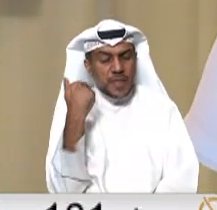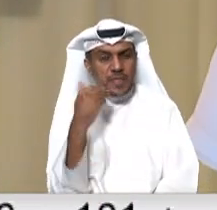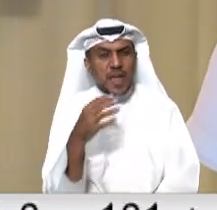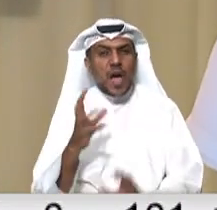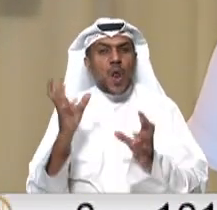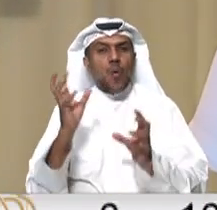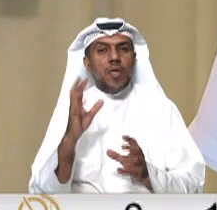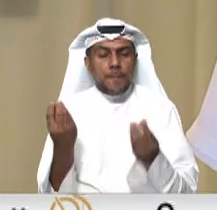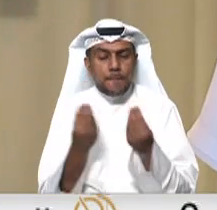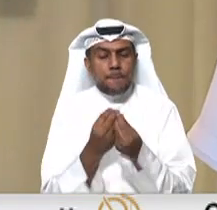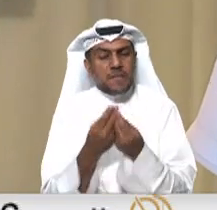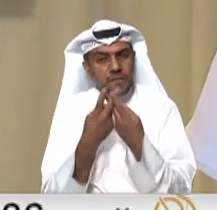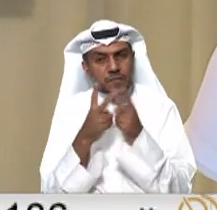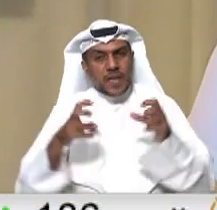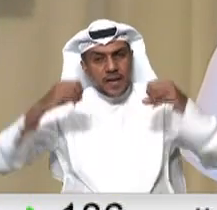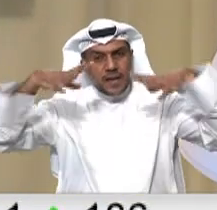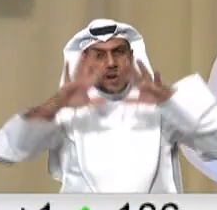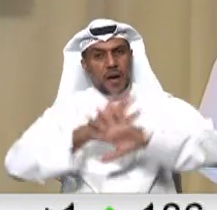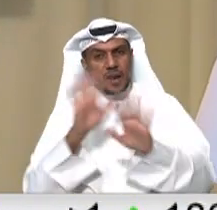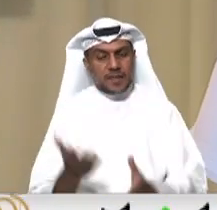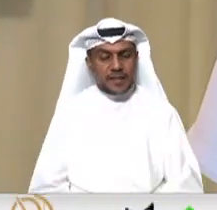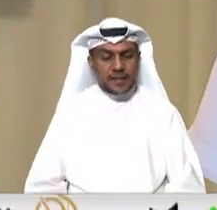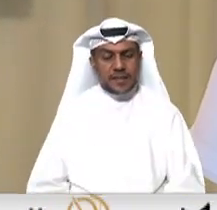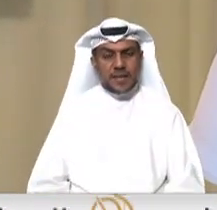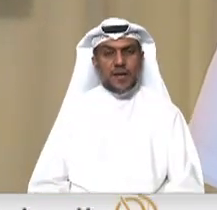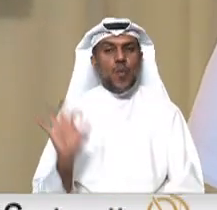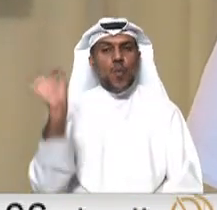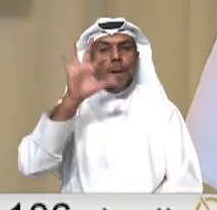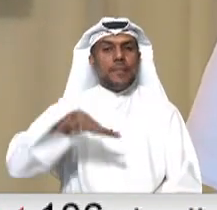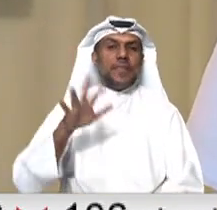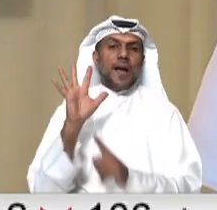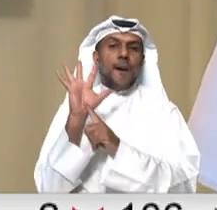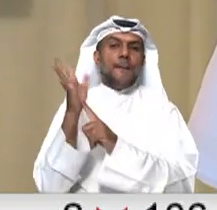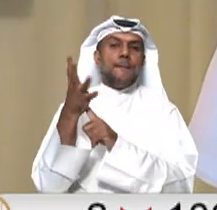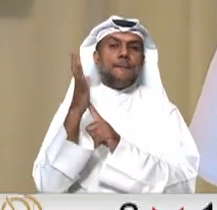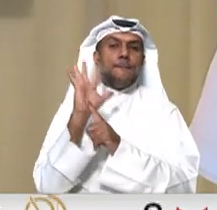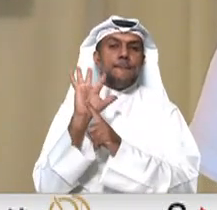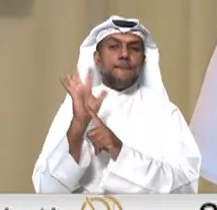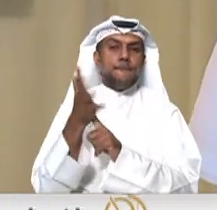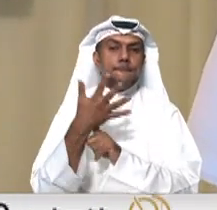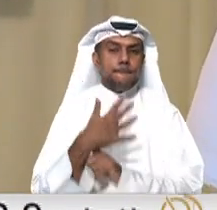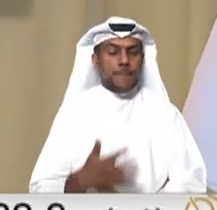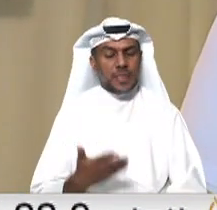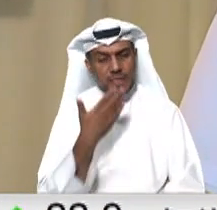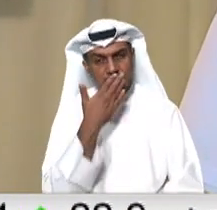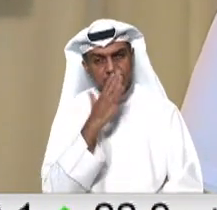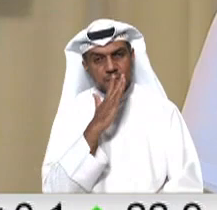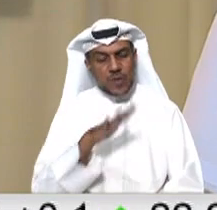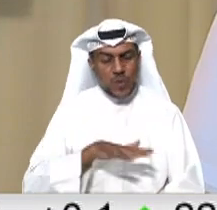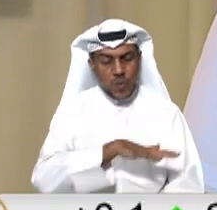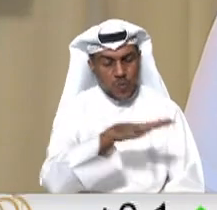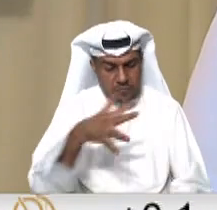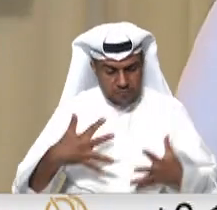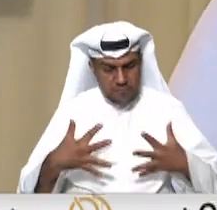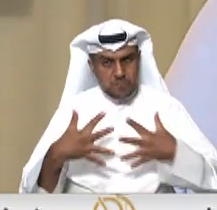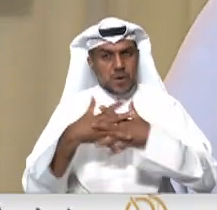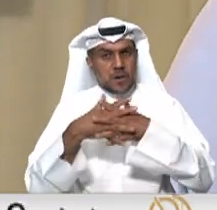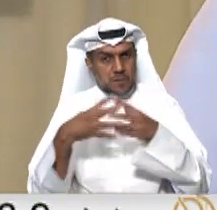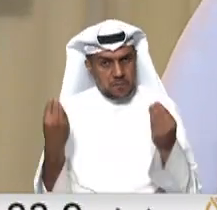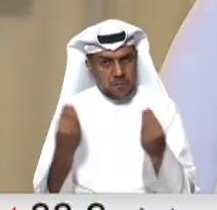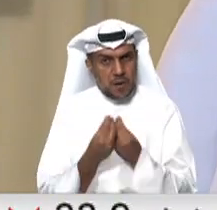أطفال. والحمد لله يعني هذا ما كان يتم لولا يعني تعاون